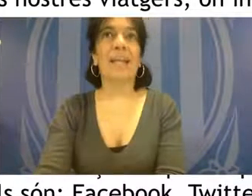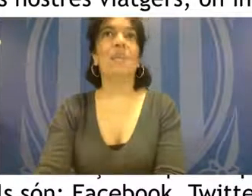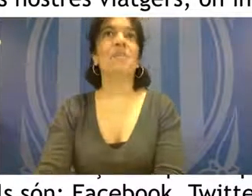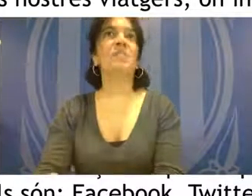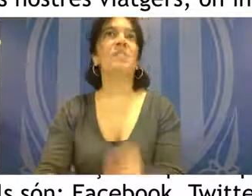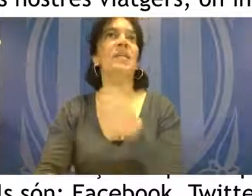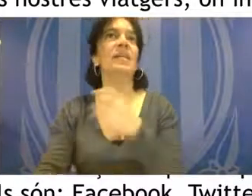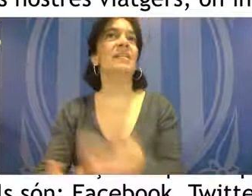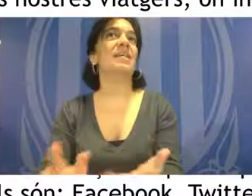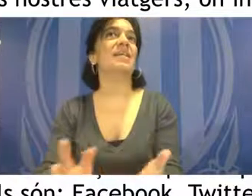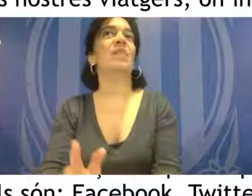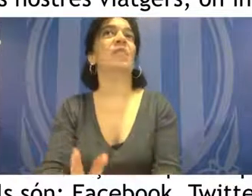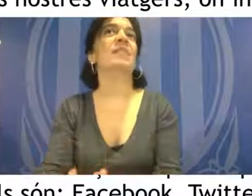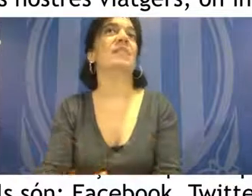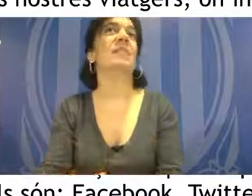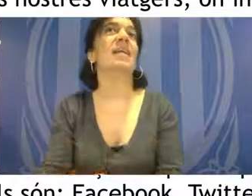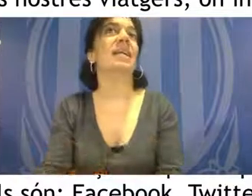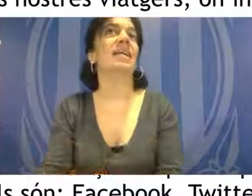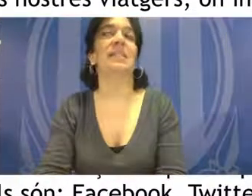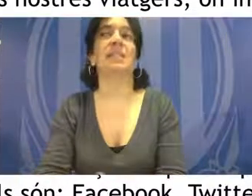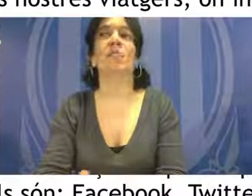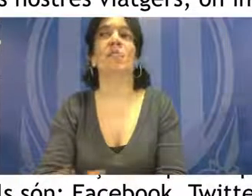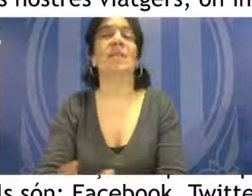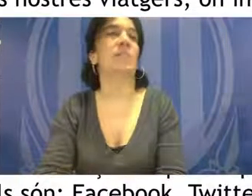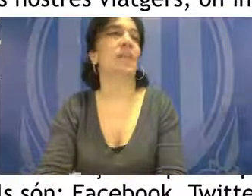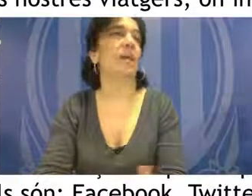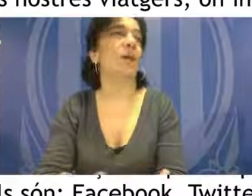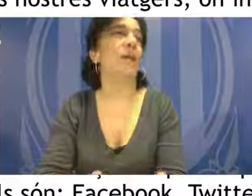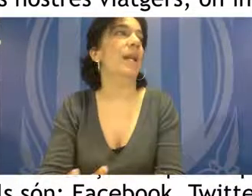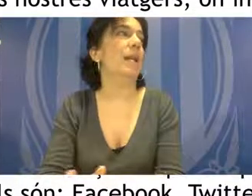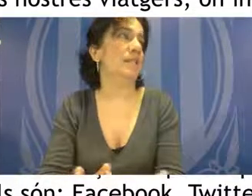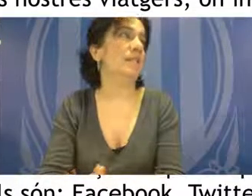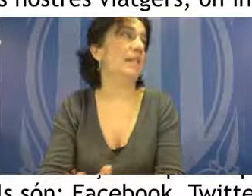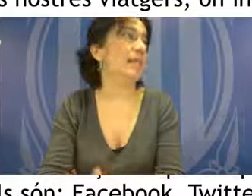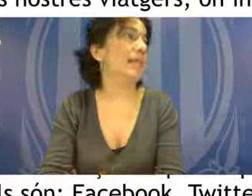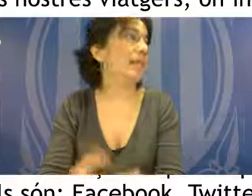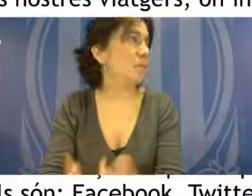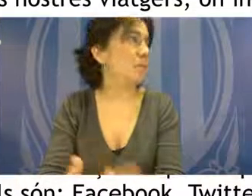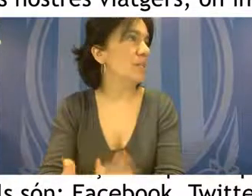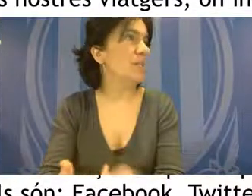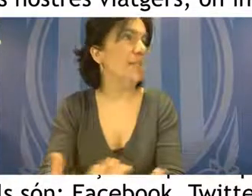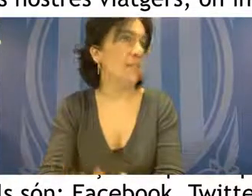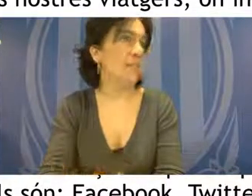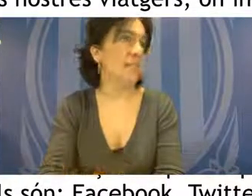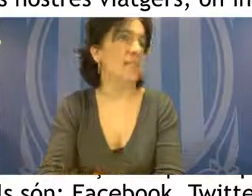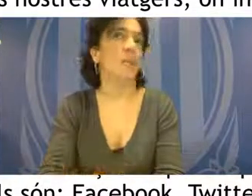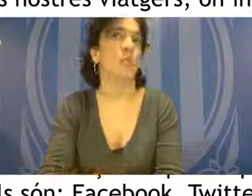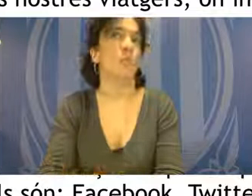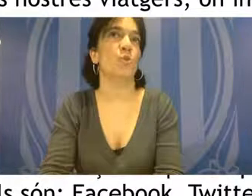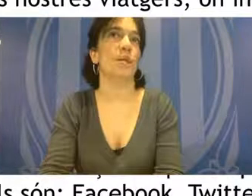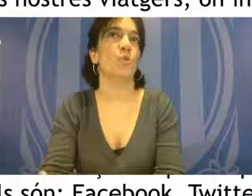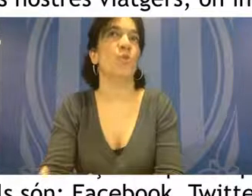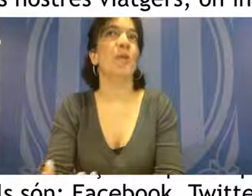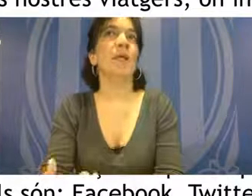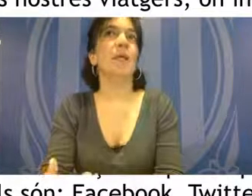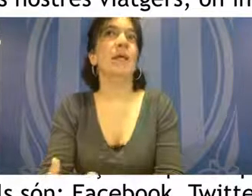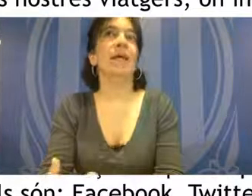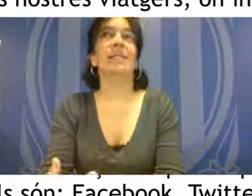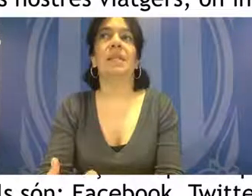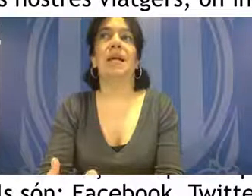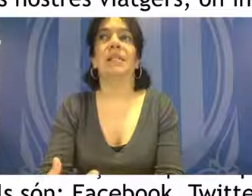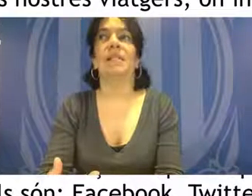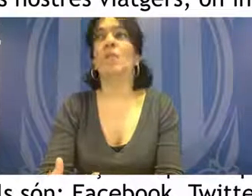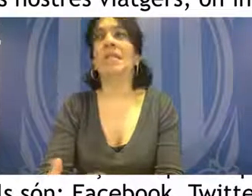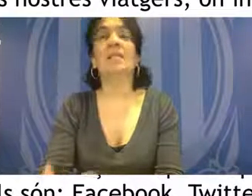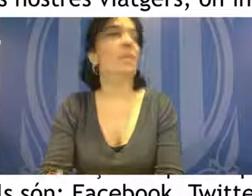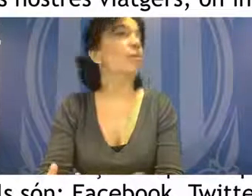El Catalunya Experience és l'ecosistema de xarxes socials per la qual l'Agència Catalana de Turisme té presència 2.0.